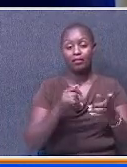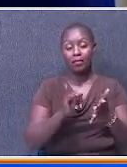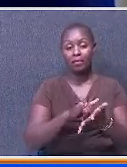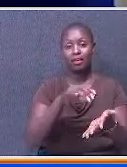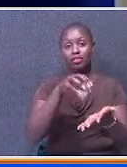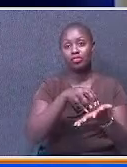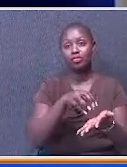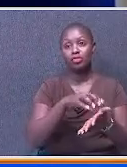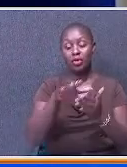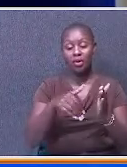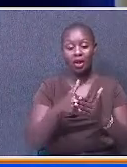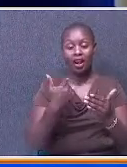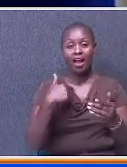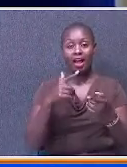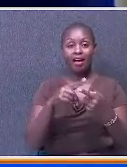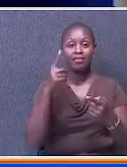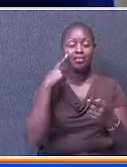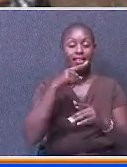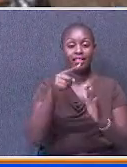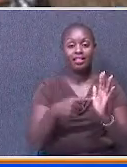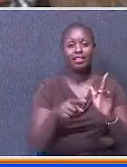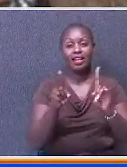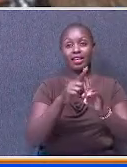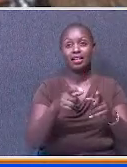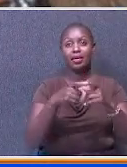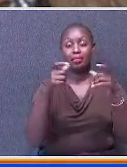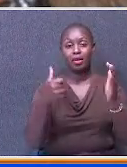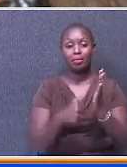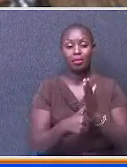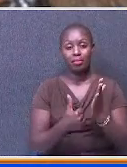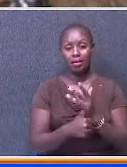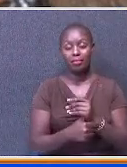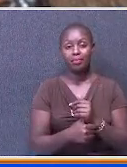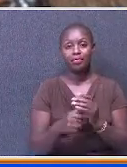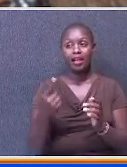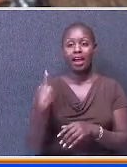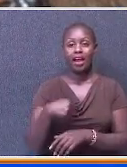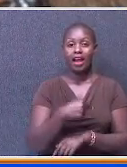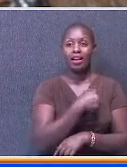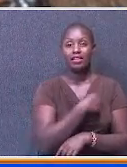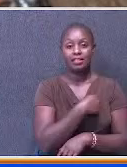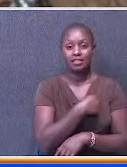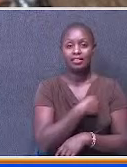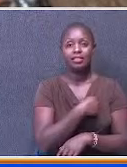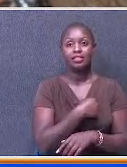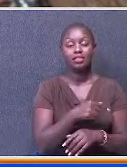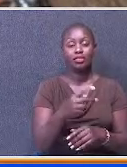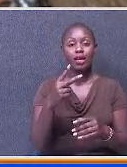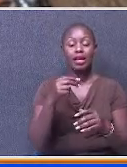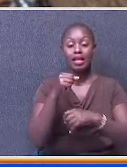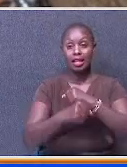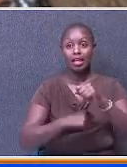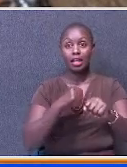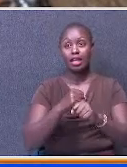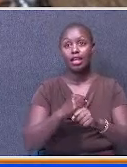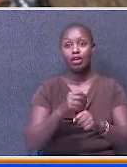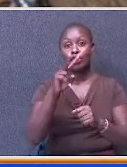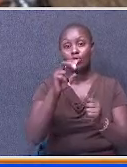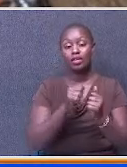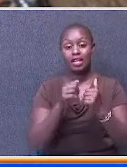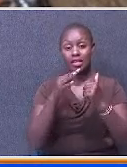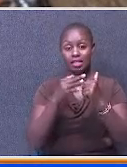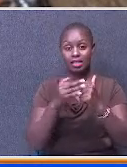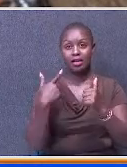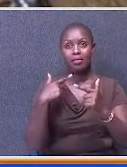kudhulumiwa wametaja dhuluma hizi kuwa kero kubwa. Sisi tumepitia changamoto nyingi. Mwaka 2018 nimekwenda kufanya